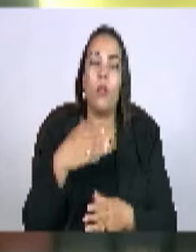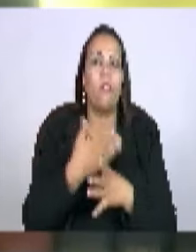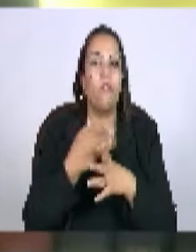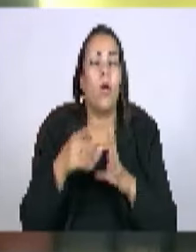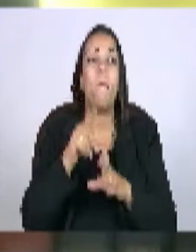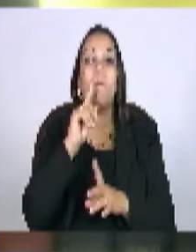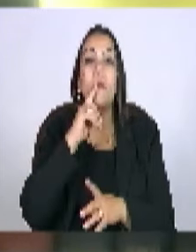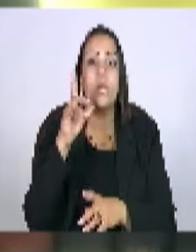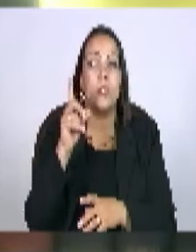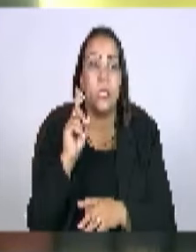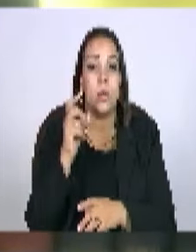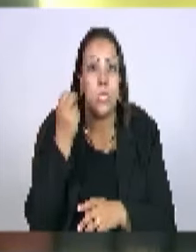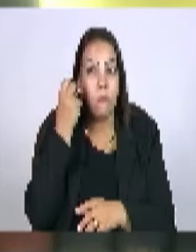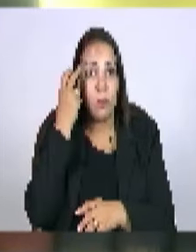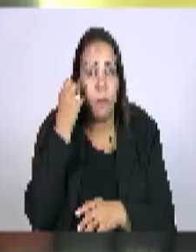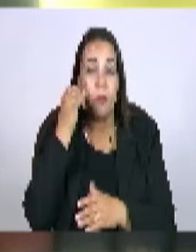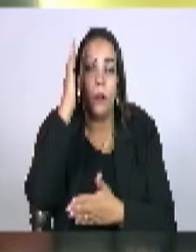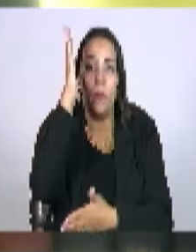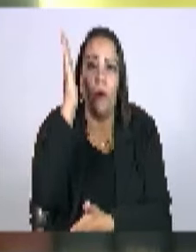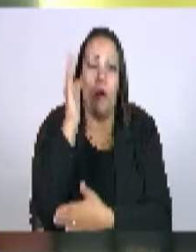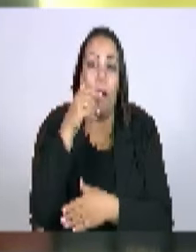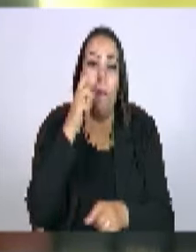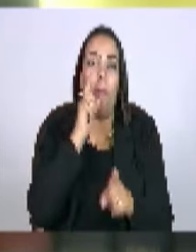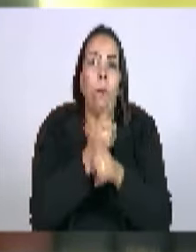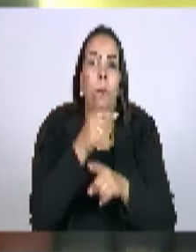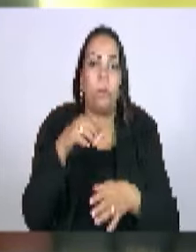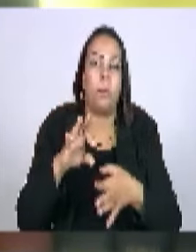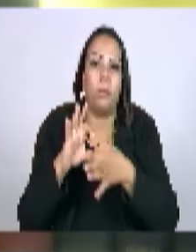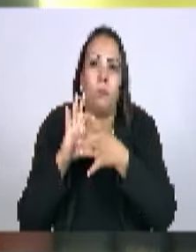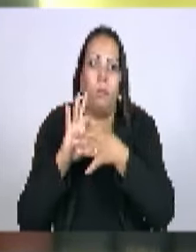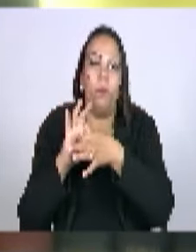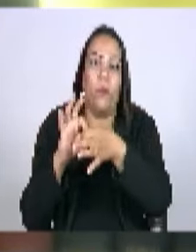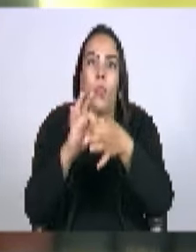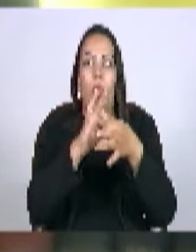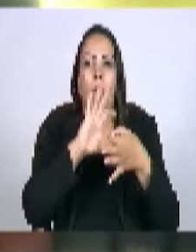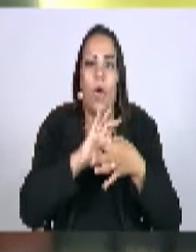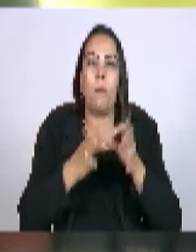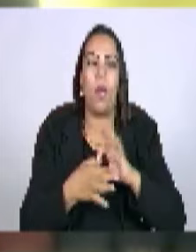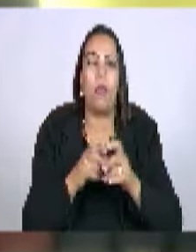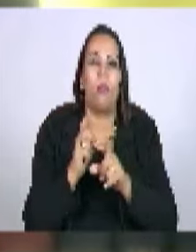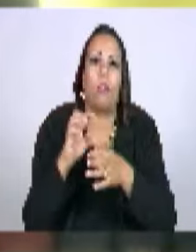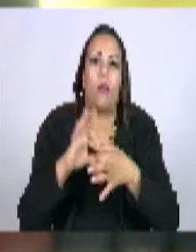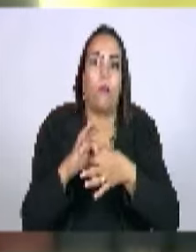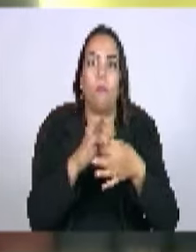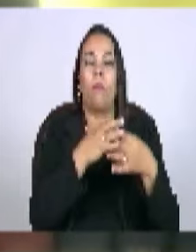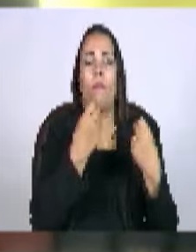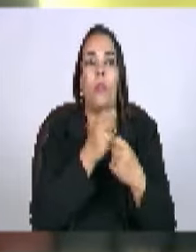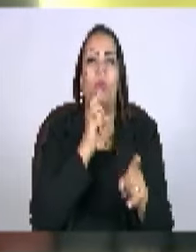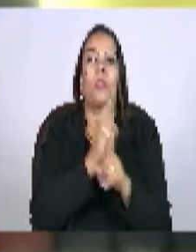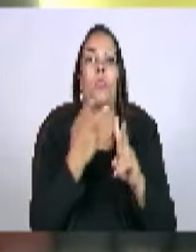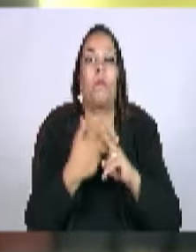الفلسفه الاساسيه في هذا الملتقى وهو تشبيك الجمعيات والالتقاء بالناس والتعارف